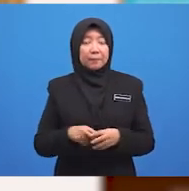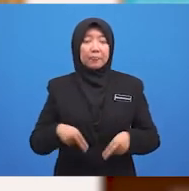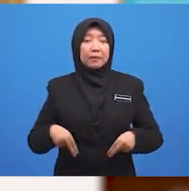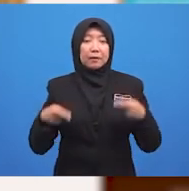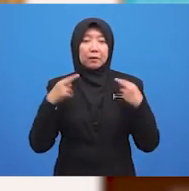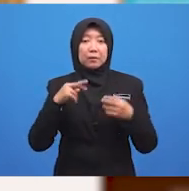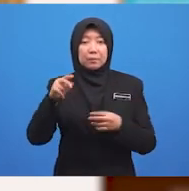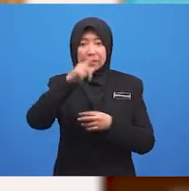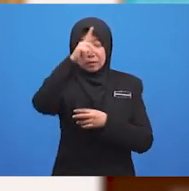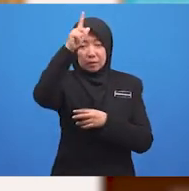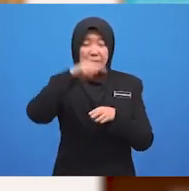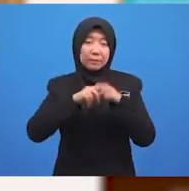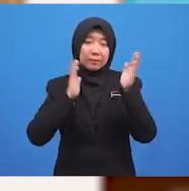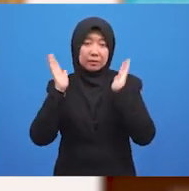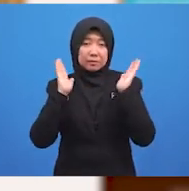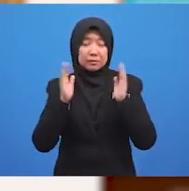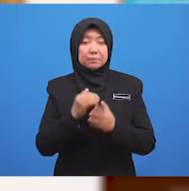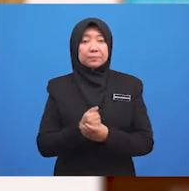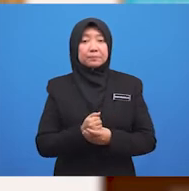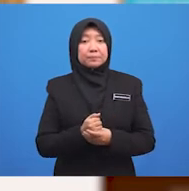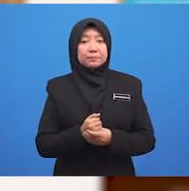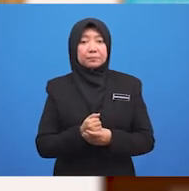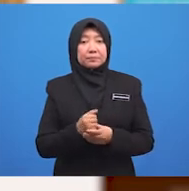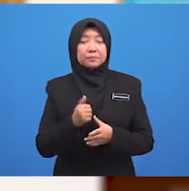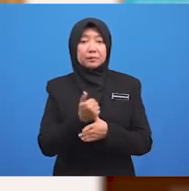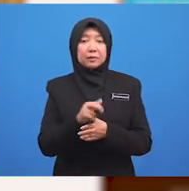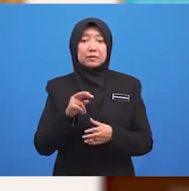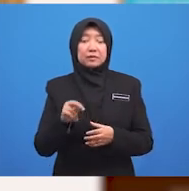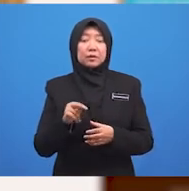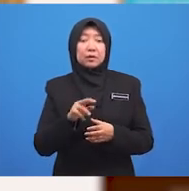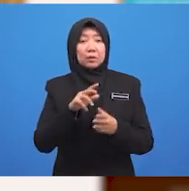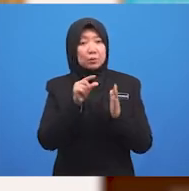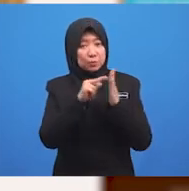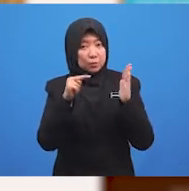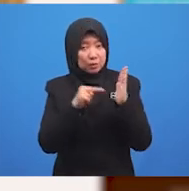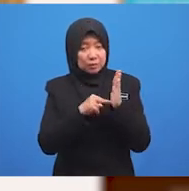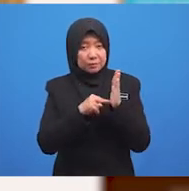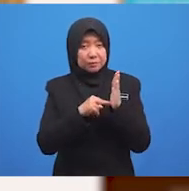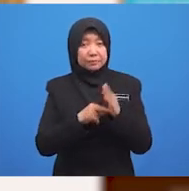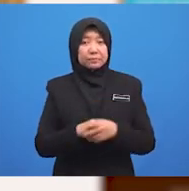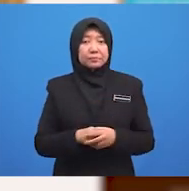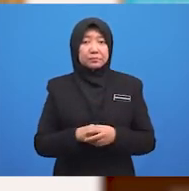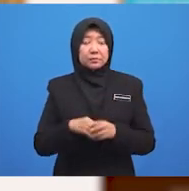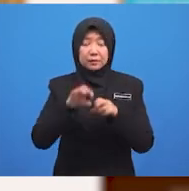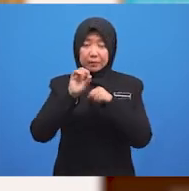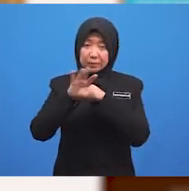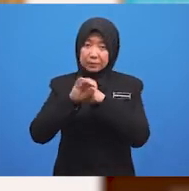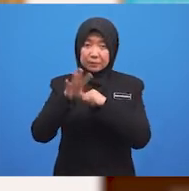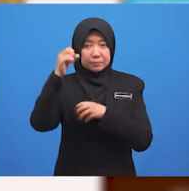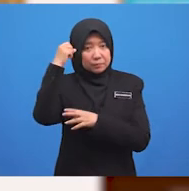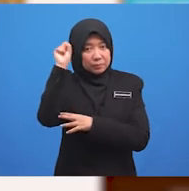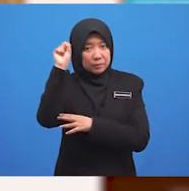hidupan liar di Malaysia. Antaranya, penguatkuasaan undang-undang, kempen